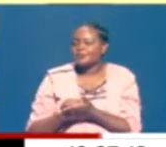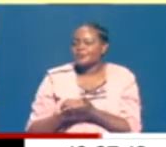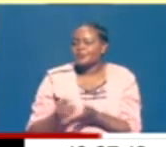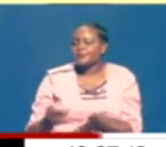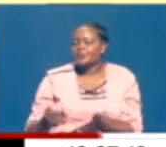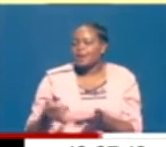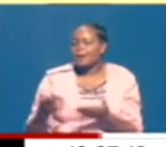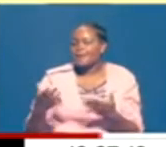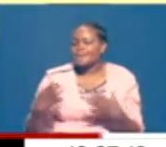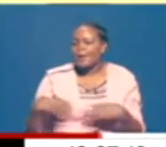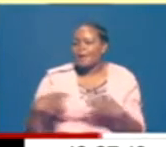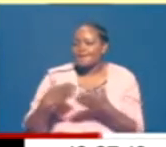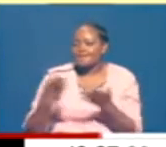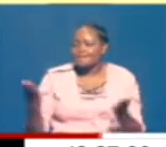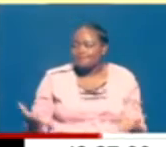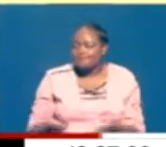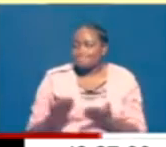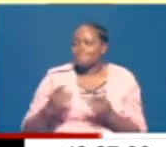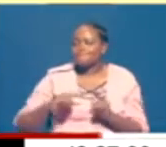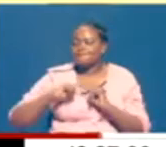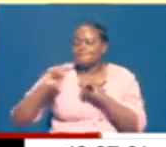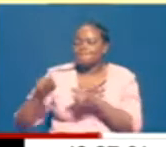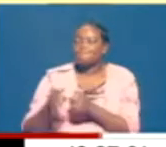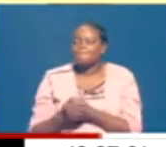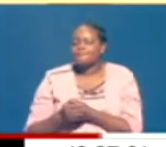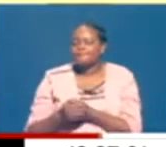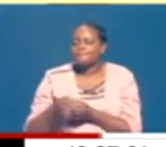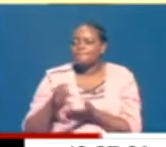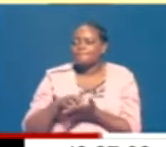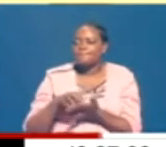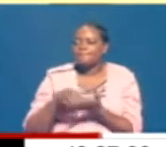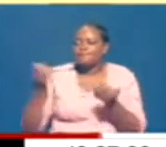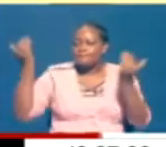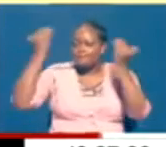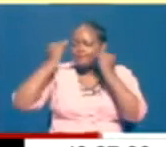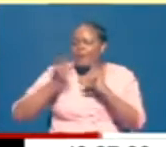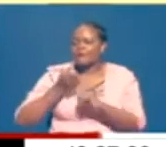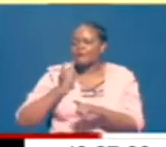wale watu ambaye walikuwa wamepeleka hiyo kesi kotini mara ya kwanza